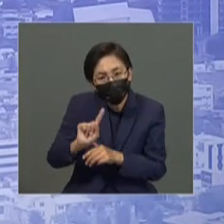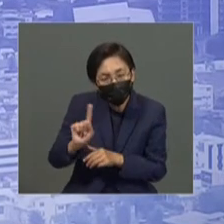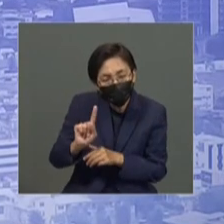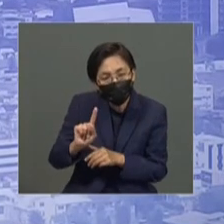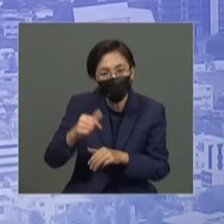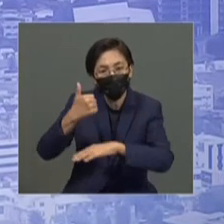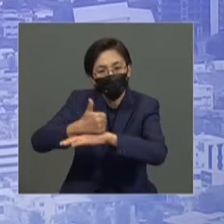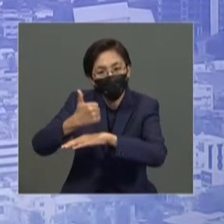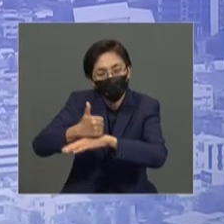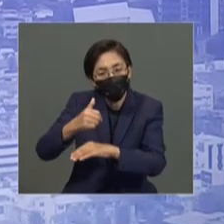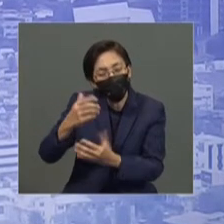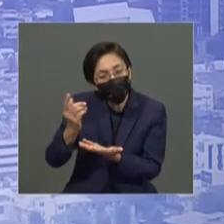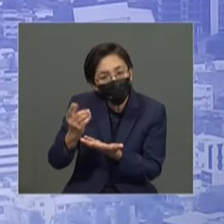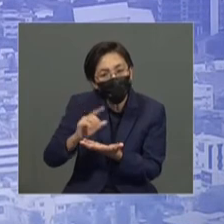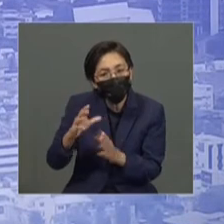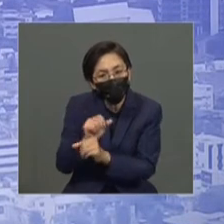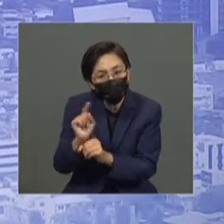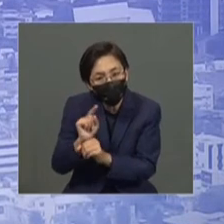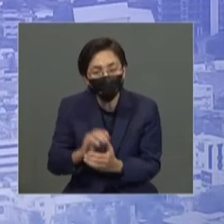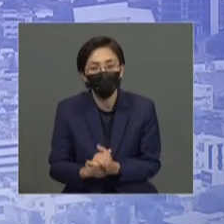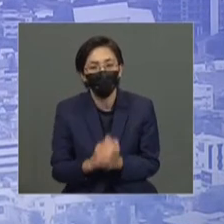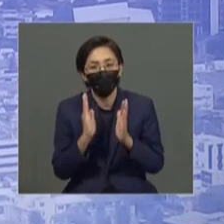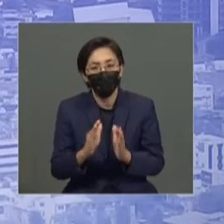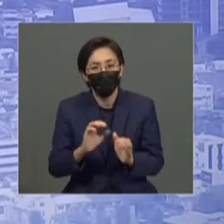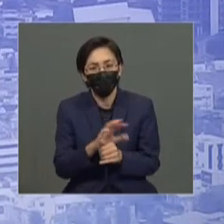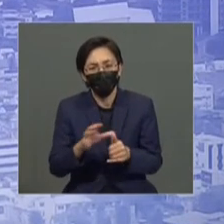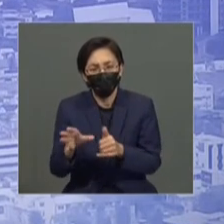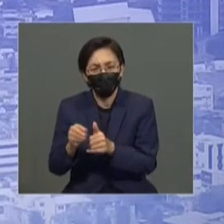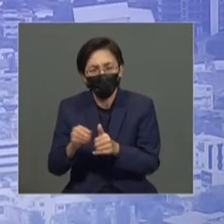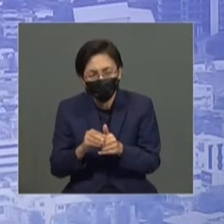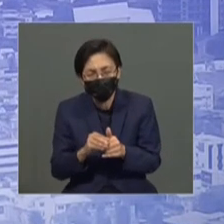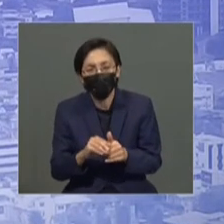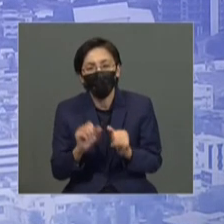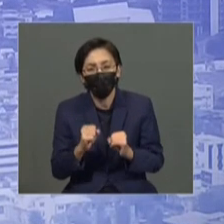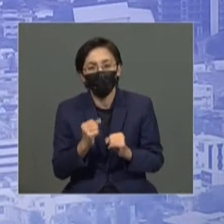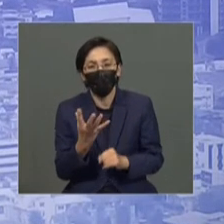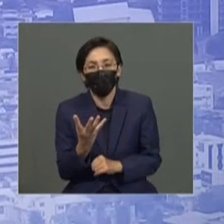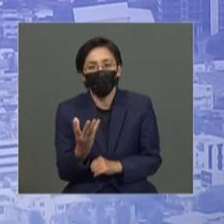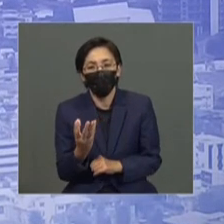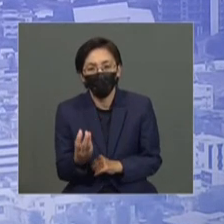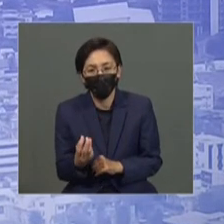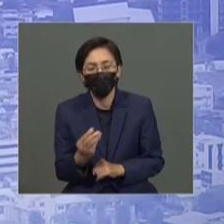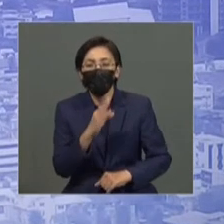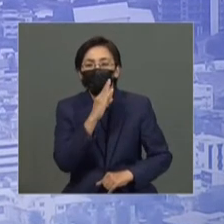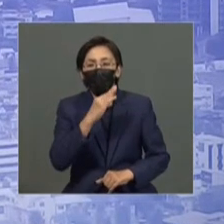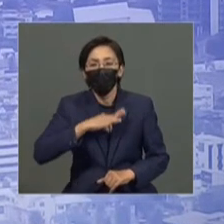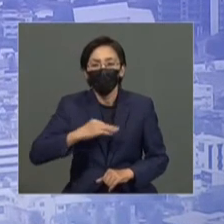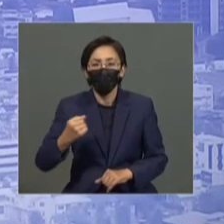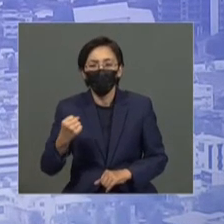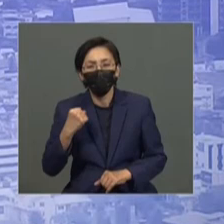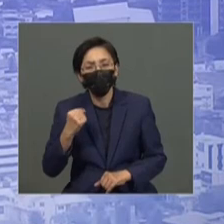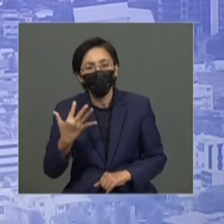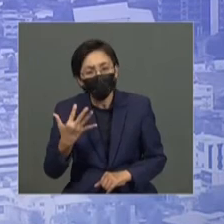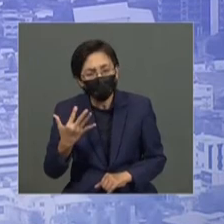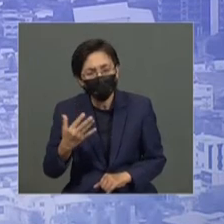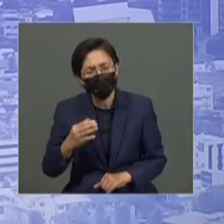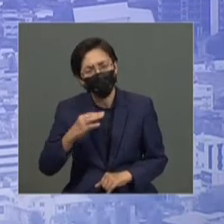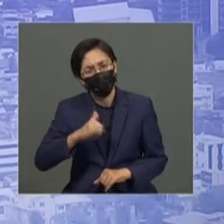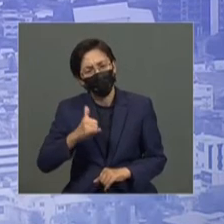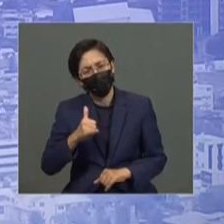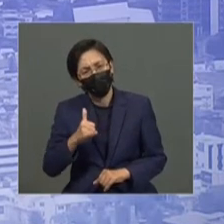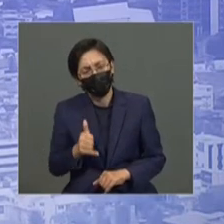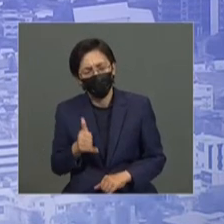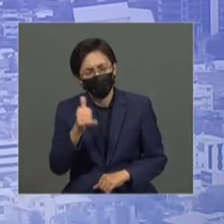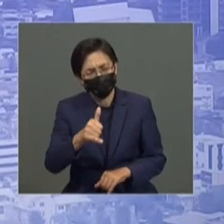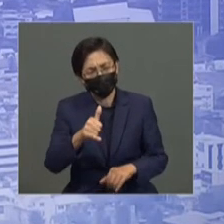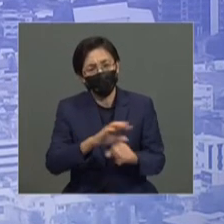ายามที่จะลดยอดของผู้สัมผัสเสี่ยงสูงให้ได้ถ้าท่านไม่มั่นใจรู้สึกว่าเราสัมผัสเสี่ยงสูงเราไป